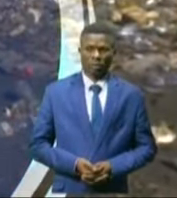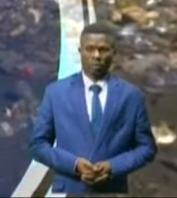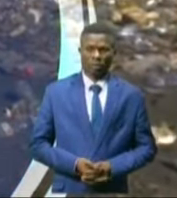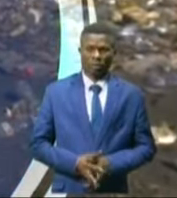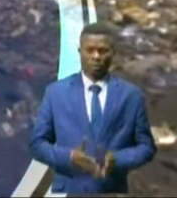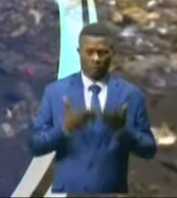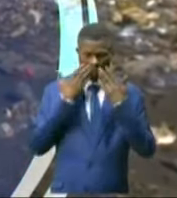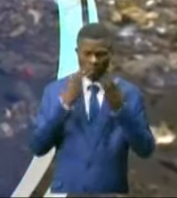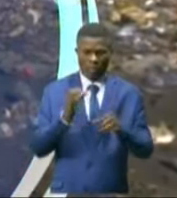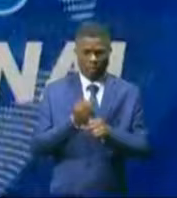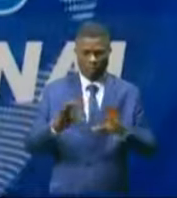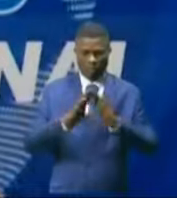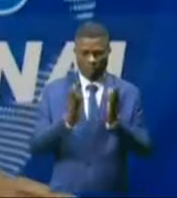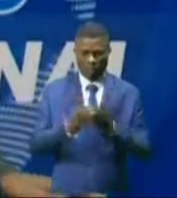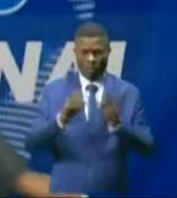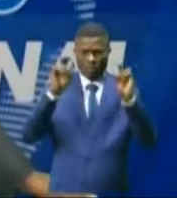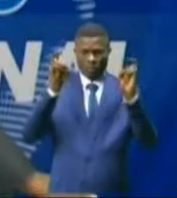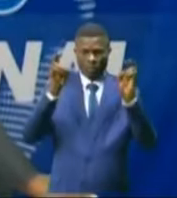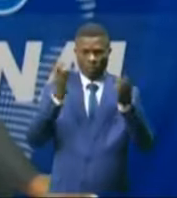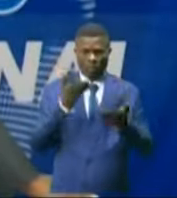Voilà tout pour le titre.